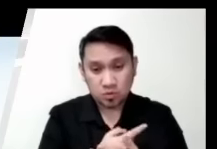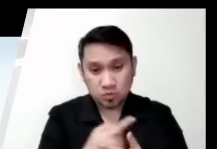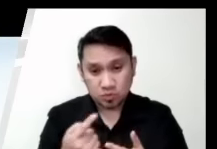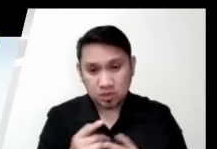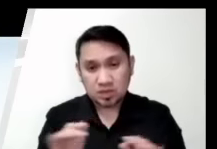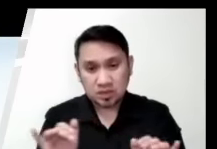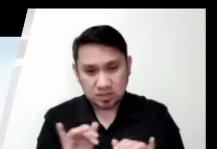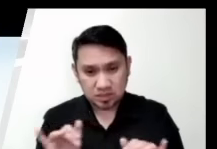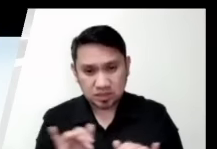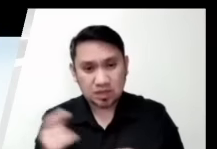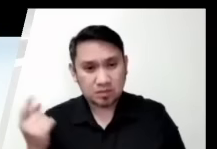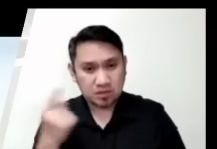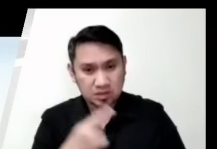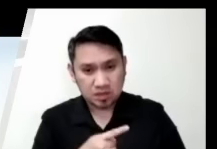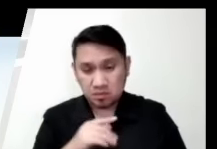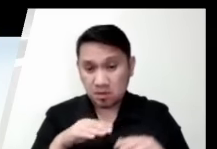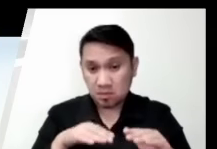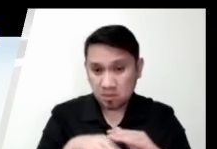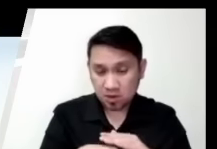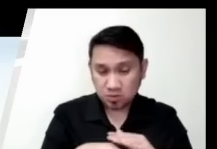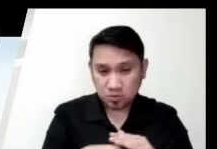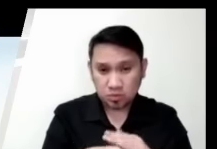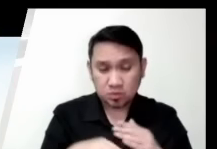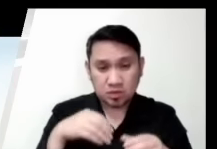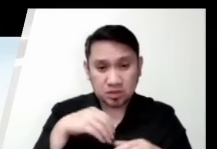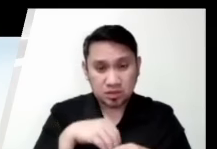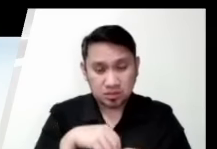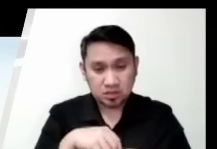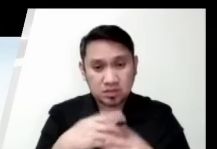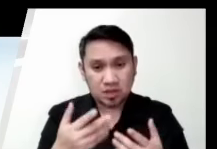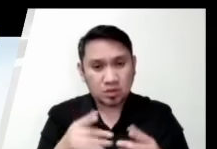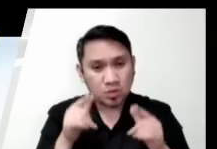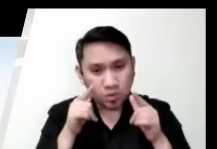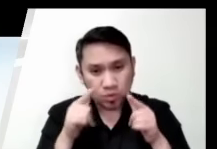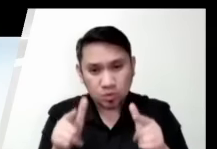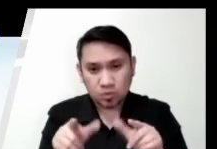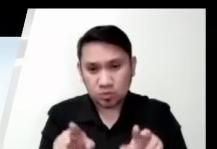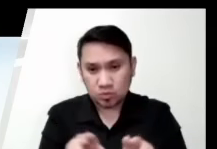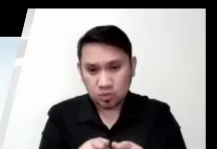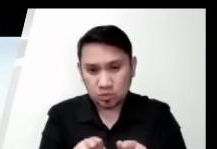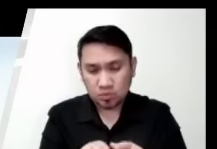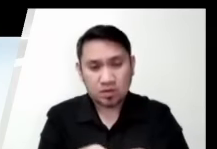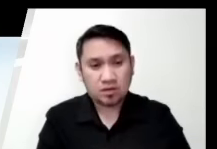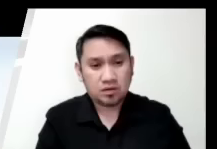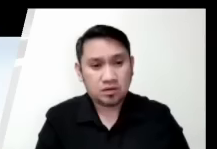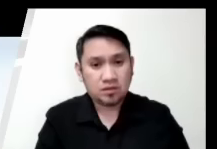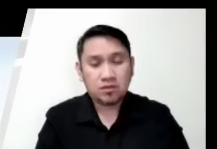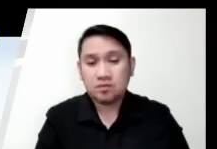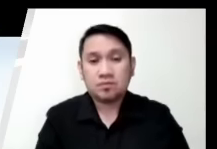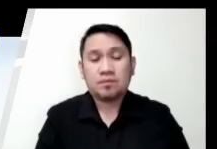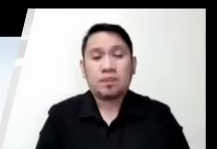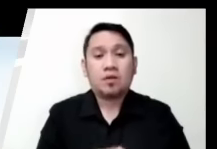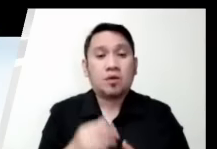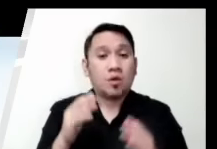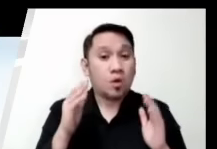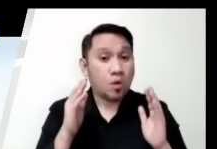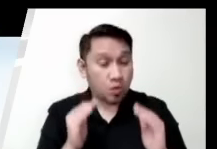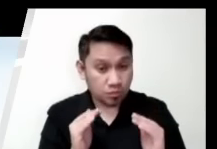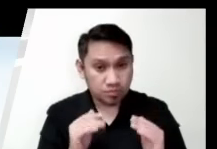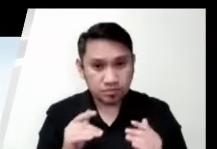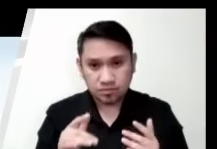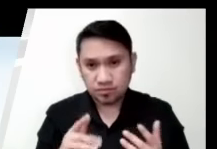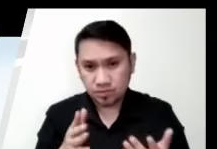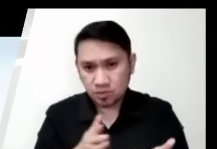ginagawa papasok sa loob t's Lalabas lang Normal lang eh sana nag-iikot sila doon sa mga lugar